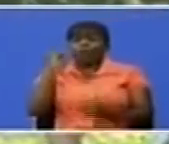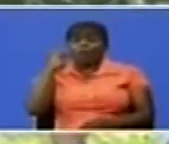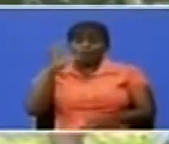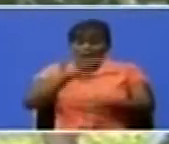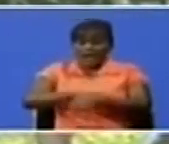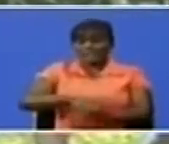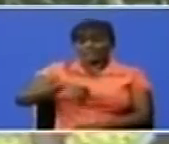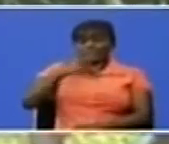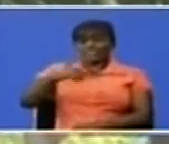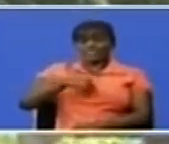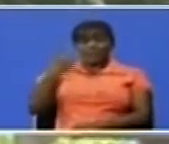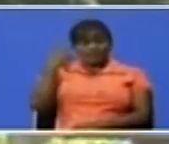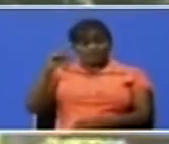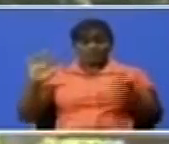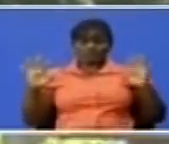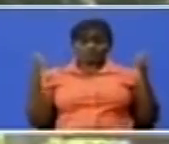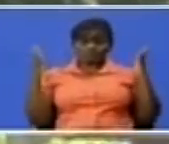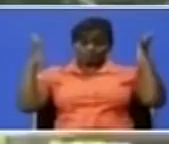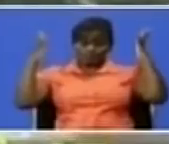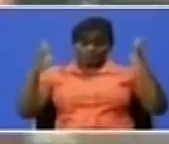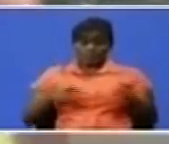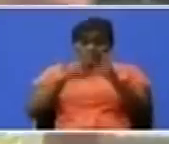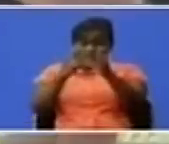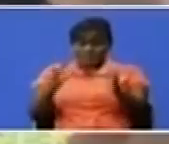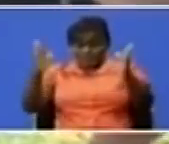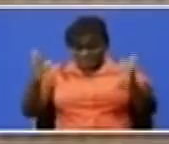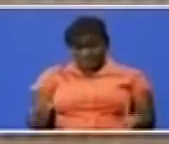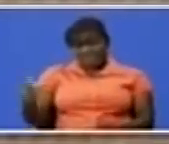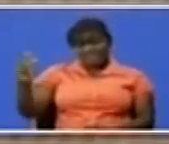shughuli za Krismasi na mwaka mpya. Agnes Penda, KTN Leo.